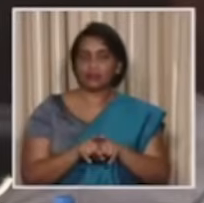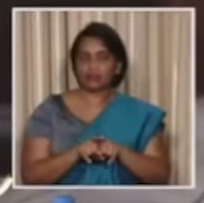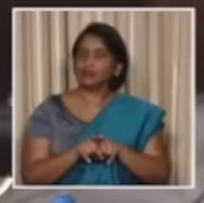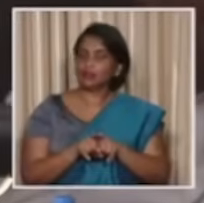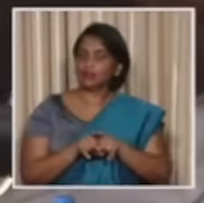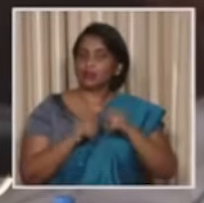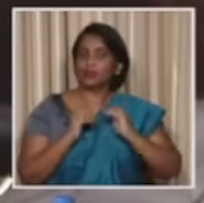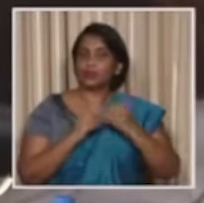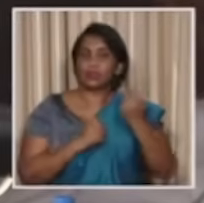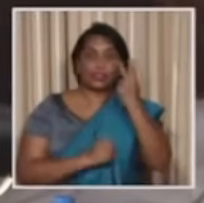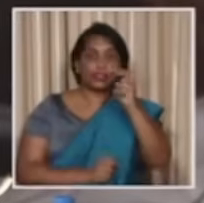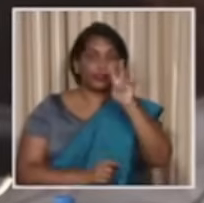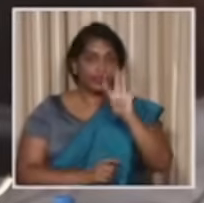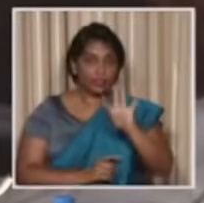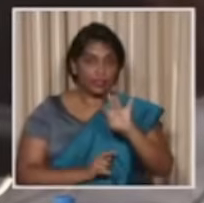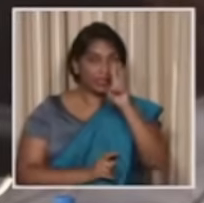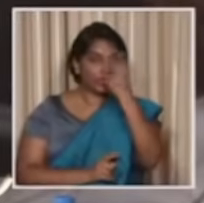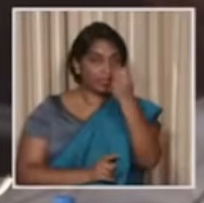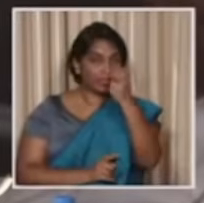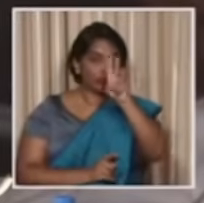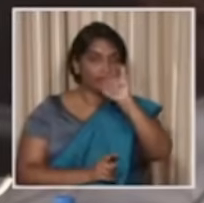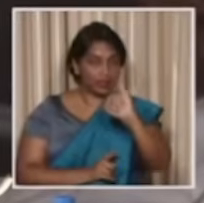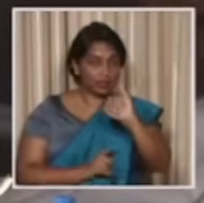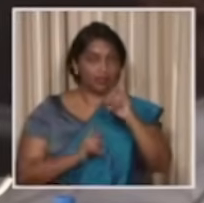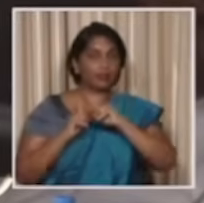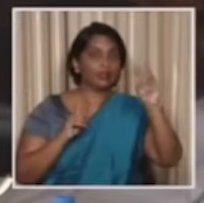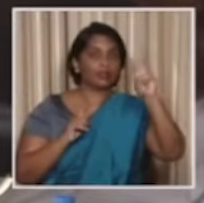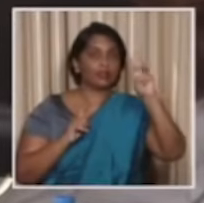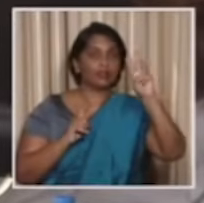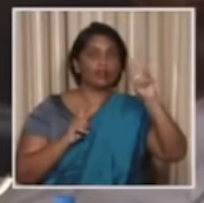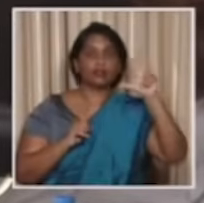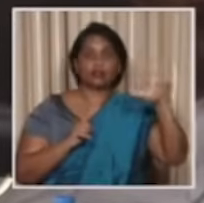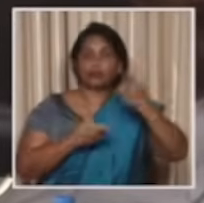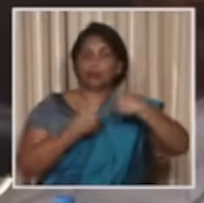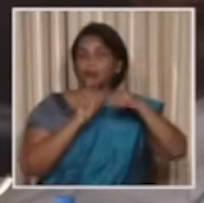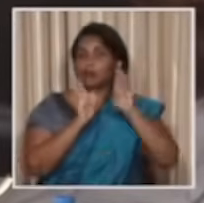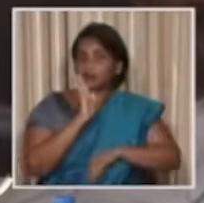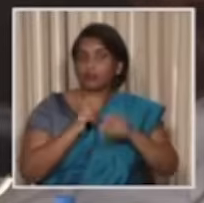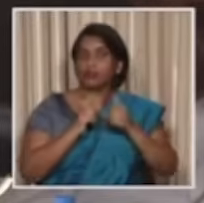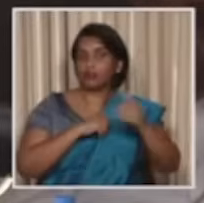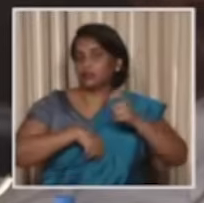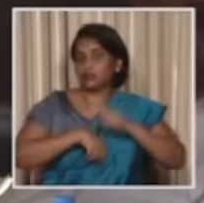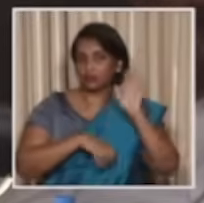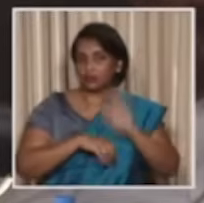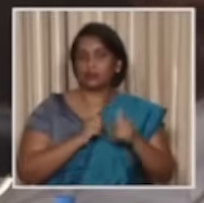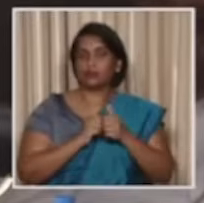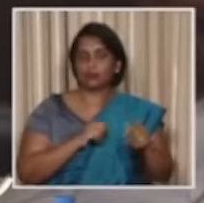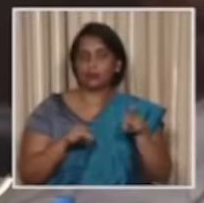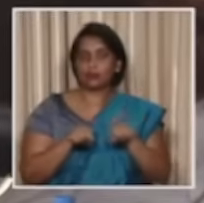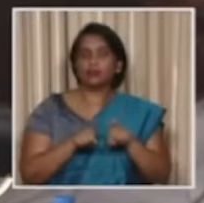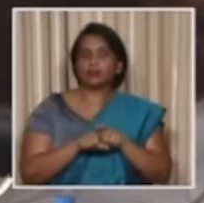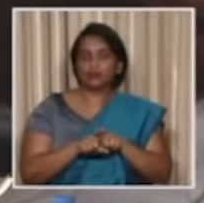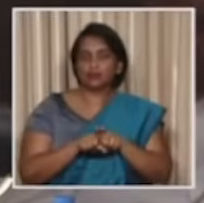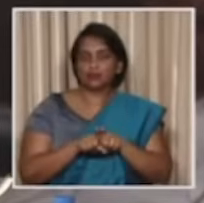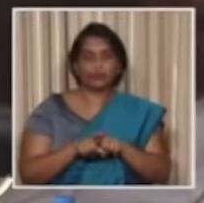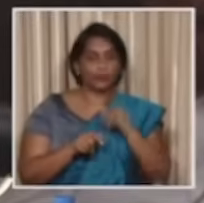ඊට පස්සේ 2026 ඉඳලා 38 වෙනකන් ප්‍රතිව්‍යුහගත කරන කාල රාමුව ඒකයි කරු සභාපතිතුමා